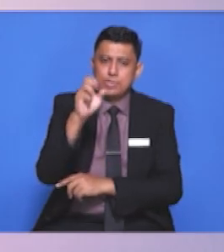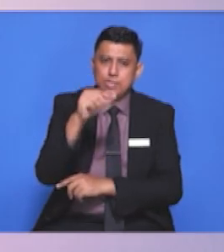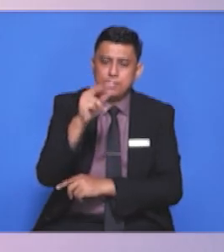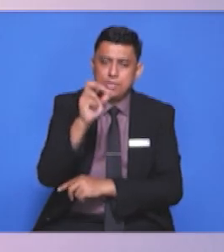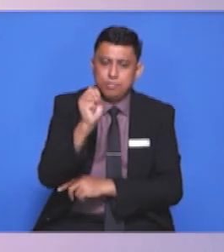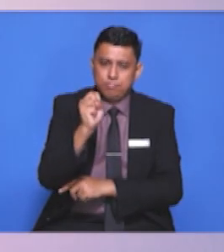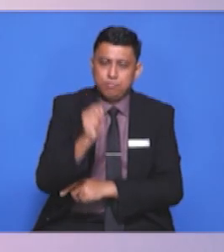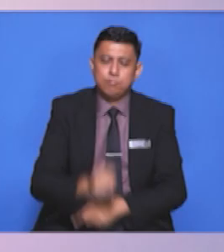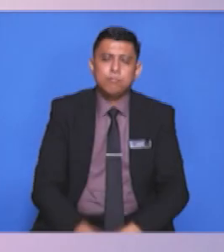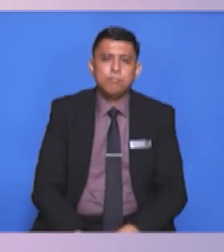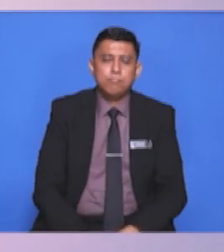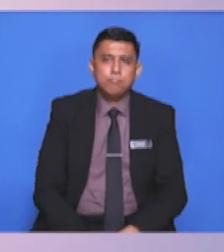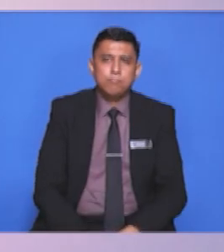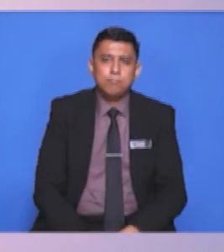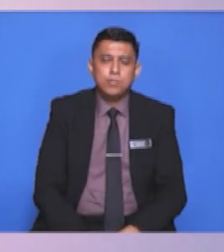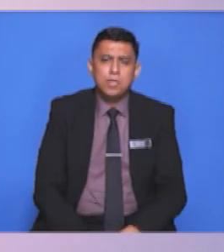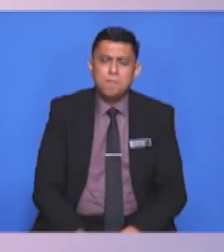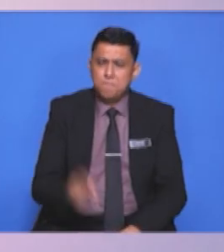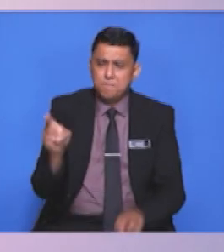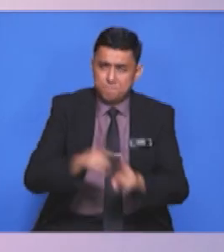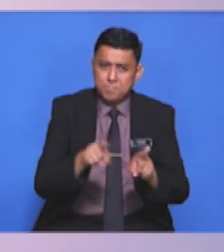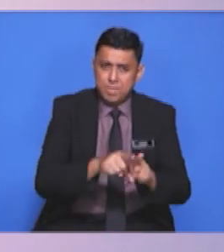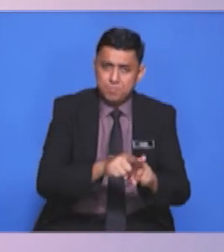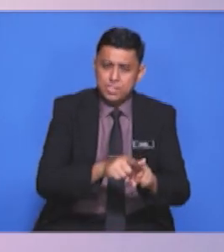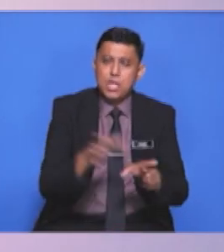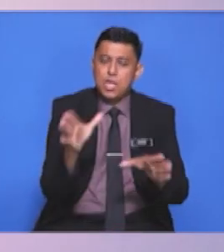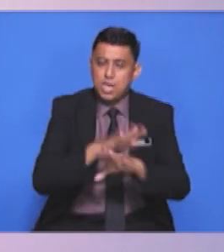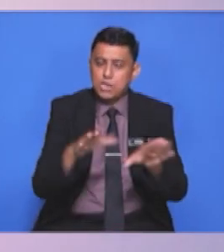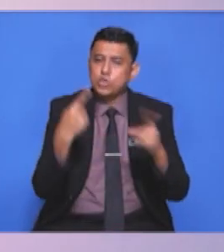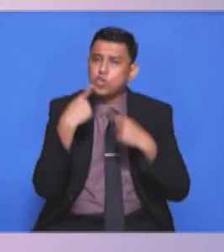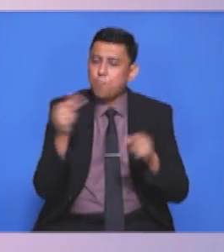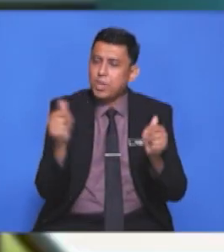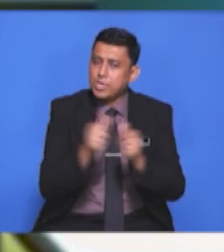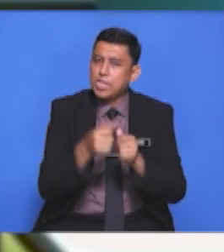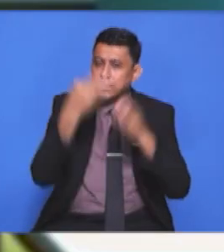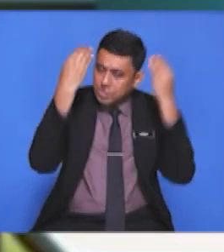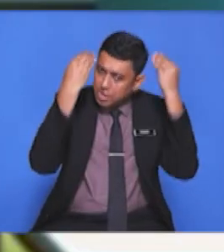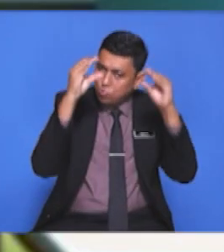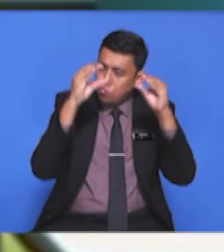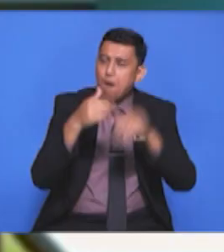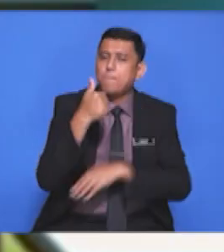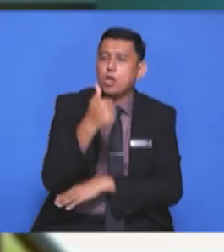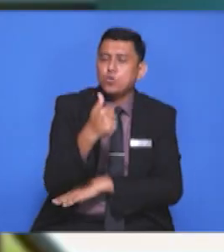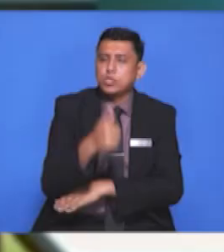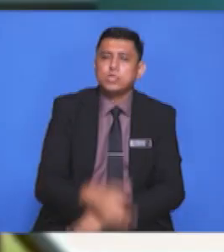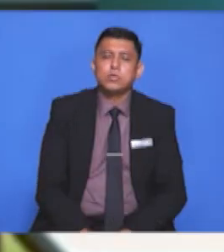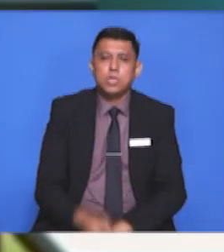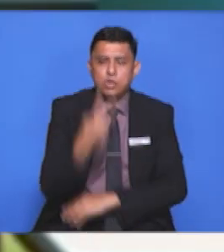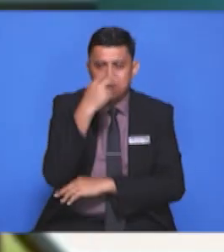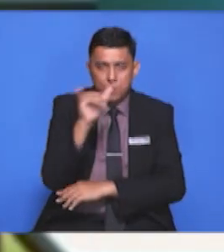adakah jawaban yang kamu peroleh sama dengan jawaban yang ada pada CPU ini bagus